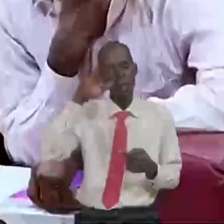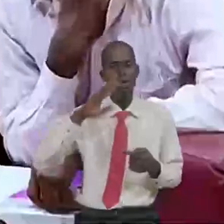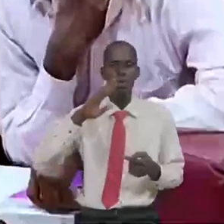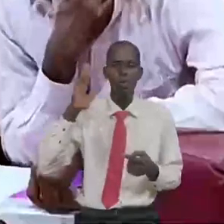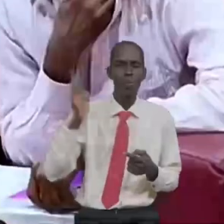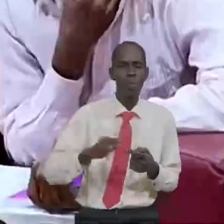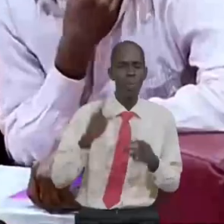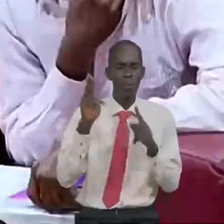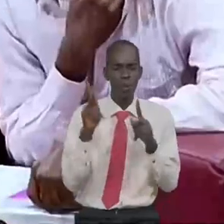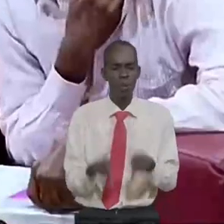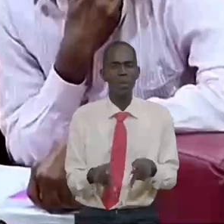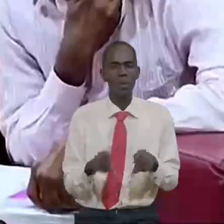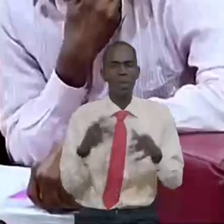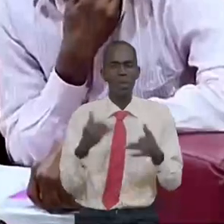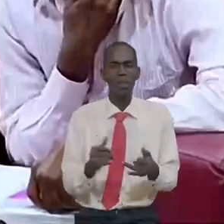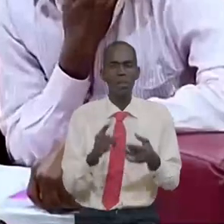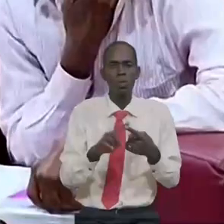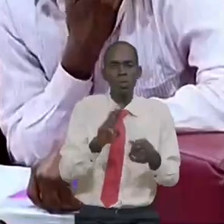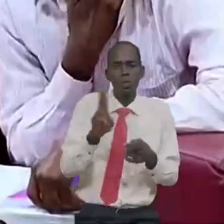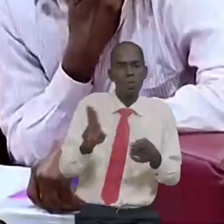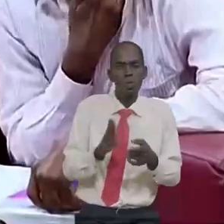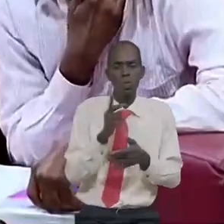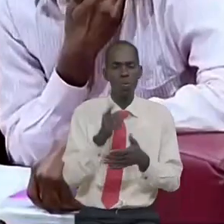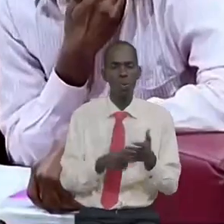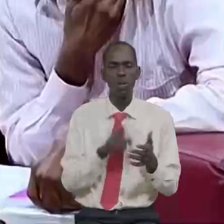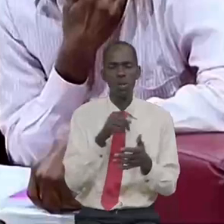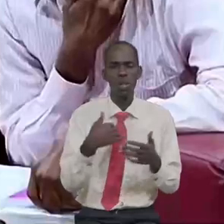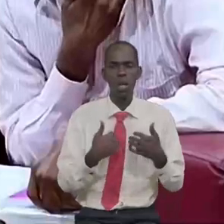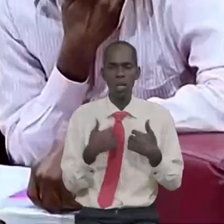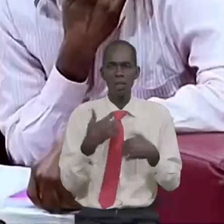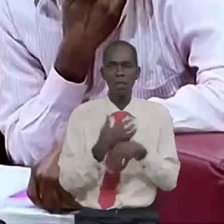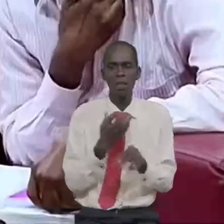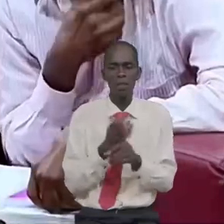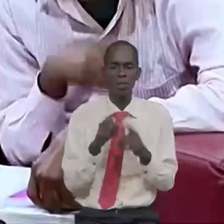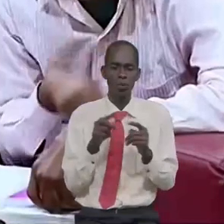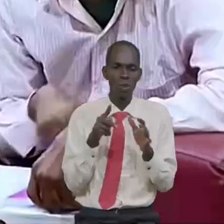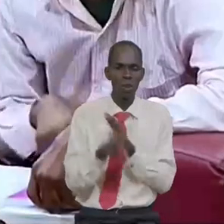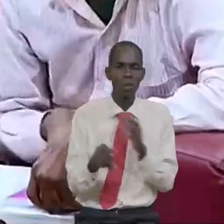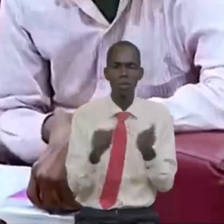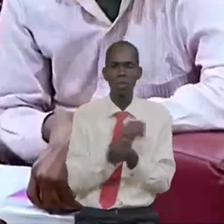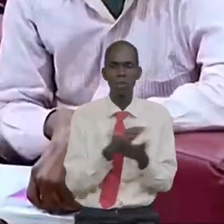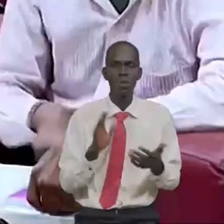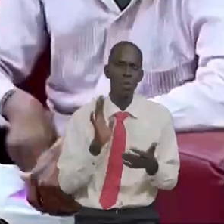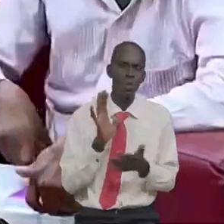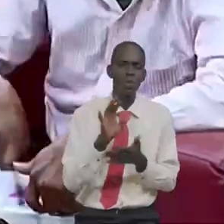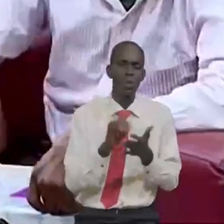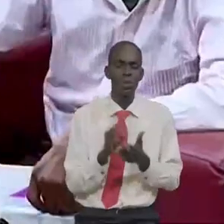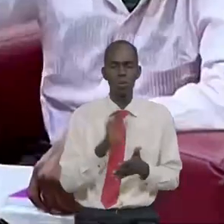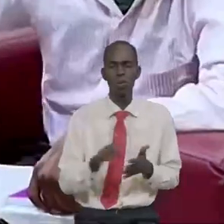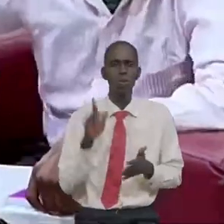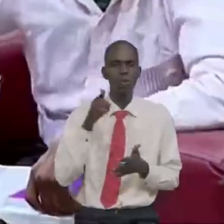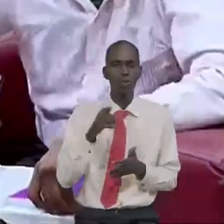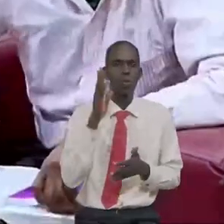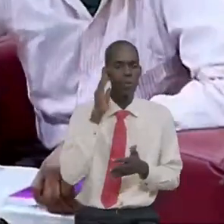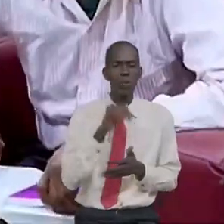magicien d'utiliser ce que Dieu a créé pour tuer, détruire ses enfants? Il ne va pas le permettre.